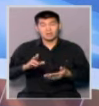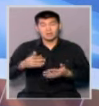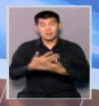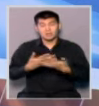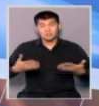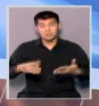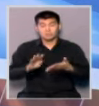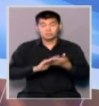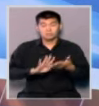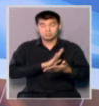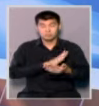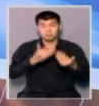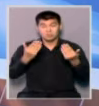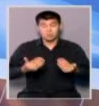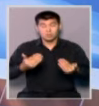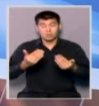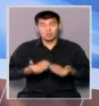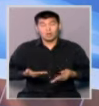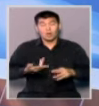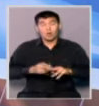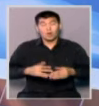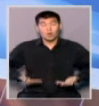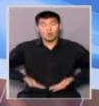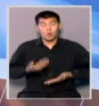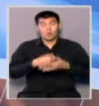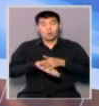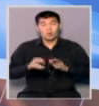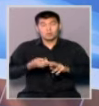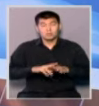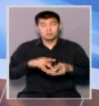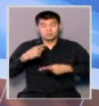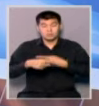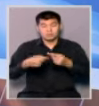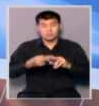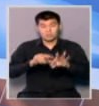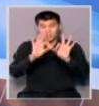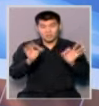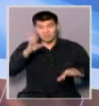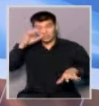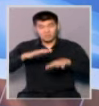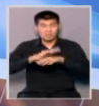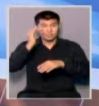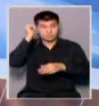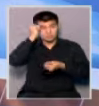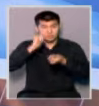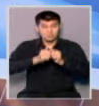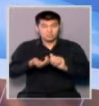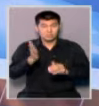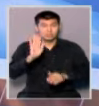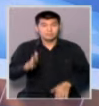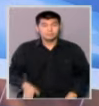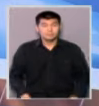bardtık stilimen ündüstürdü. Bugün aramızda bolmagan men ğibratlı ğımırı, örülü öneri arkılı el jadınan мәңгілікке орын